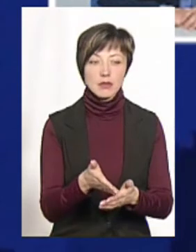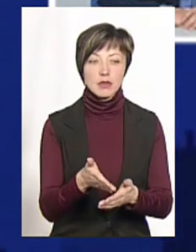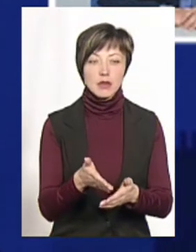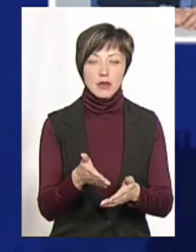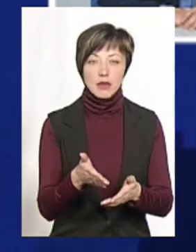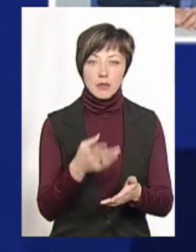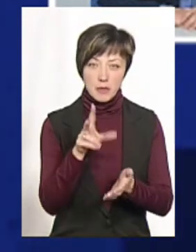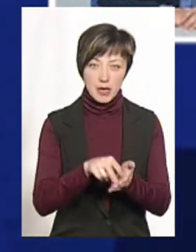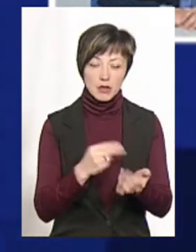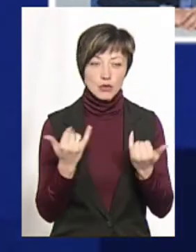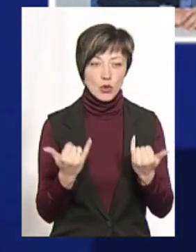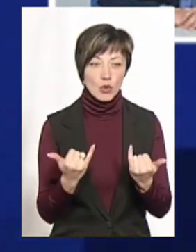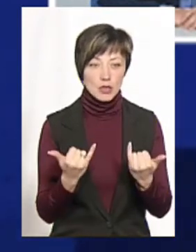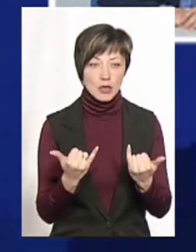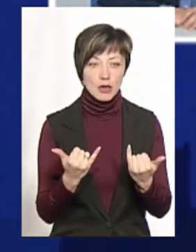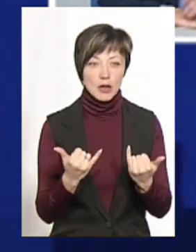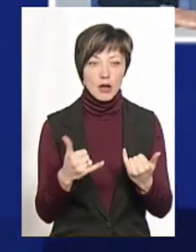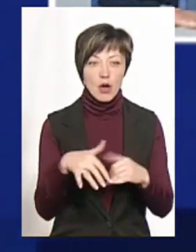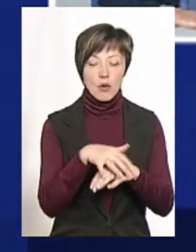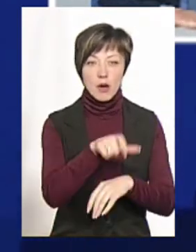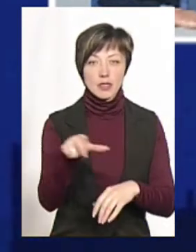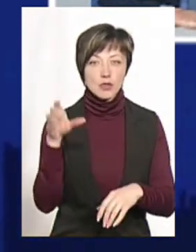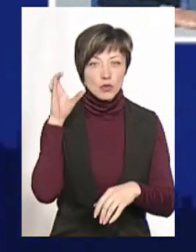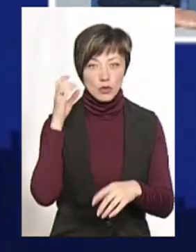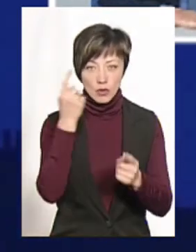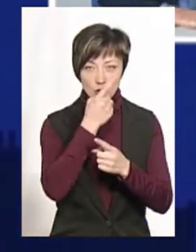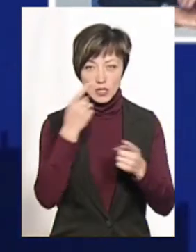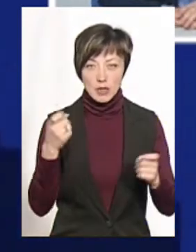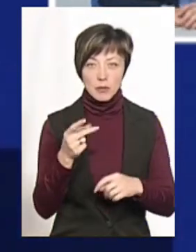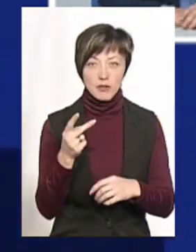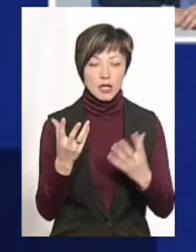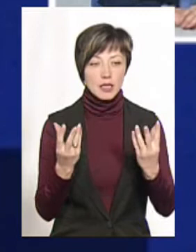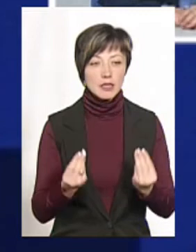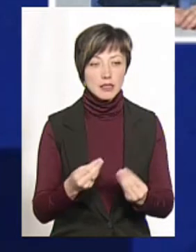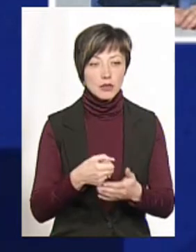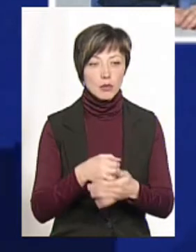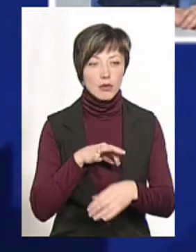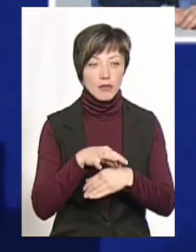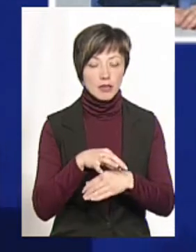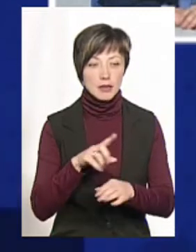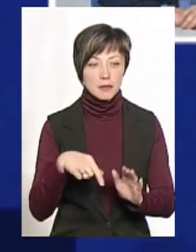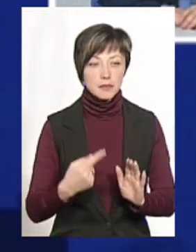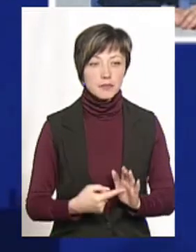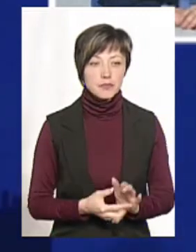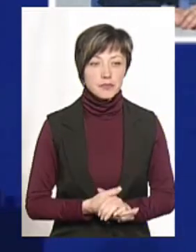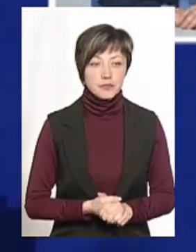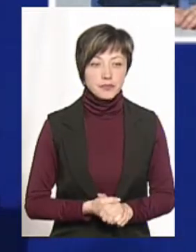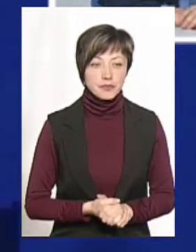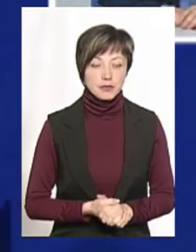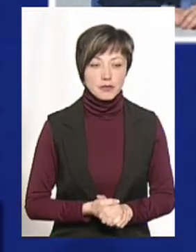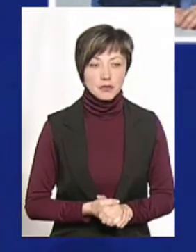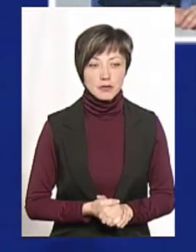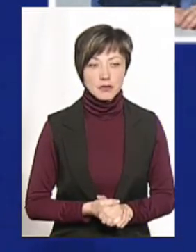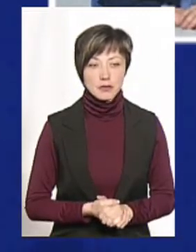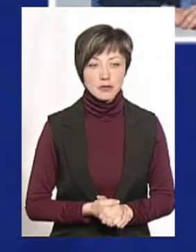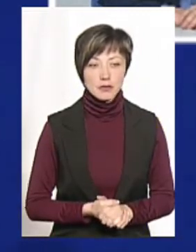навіть наглядний приклад, сьогоднішні громадські слухання, які були оголошені за півтора дні до їх проведення. Ну, власне, з